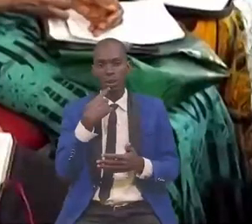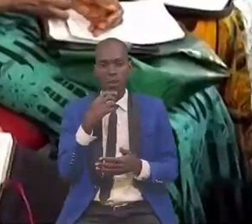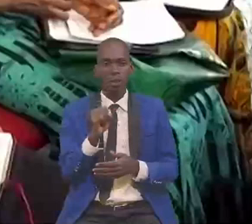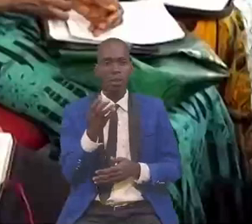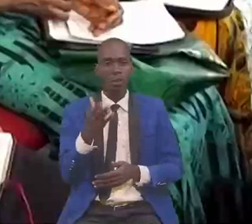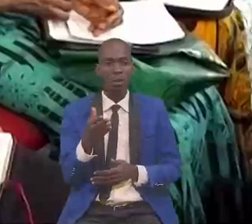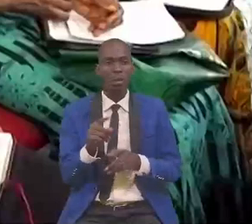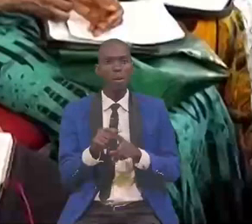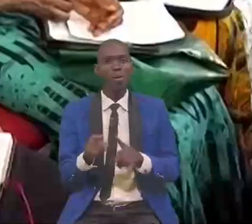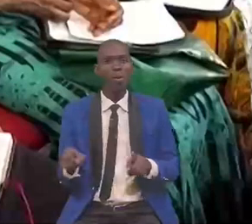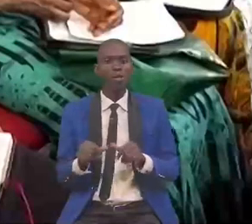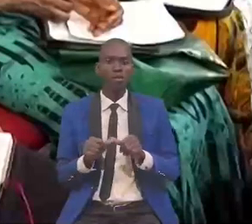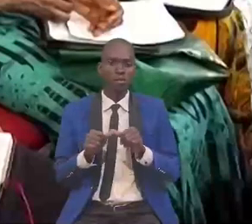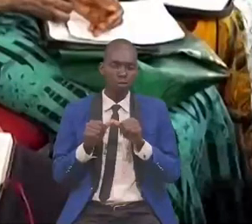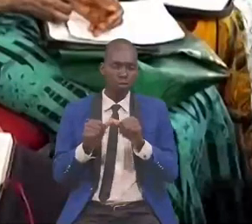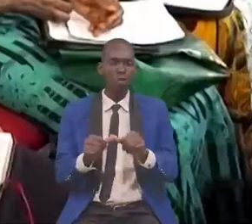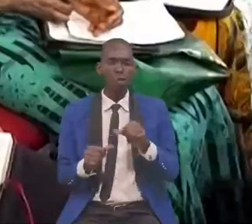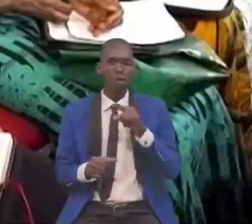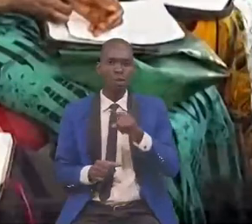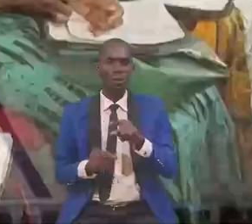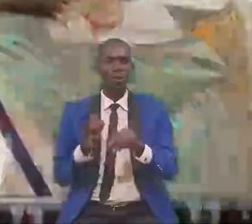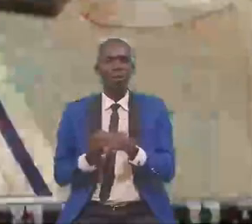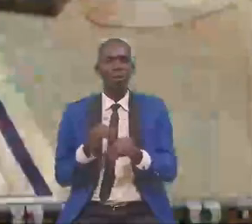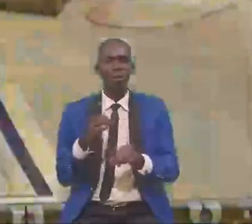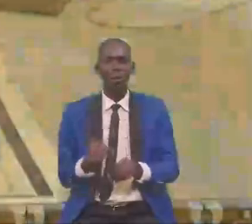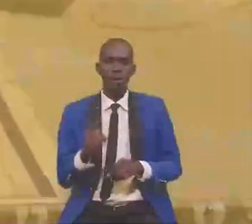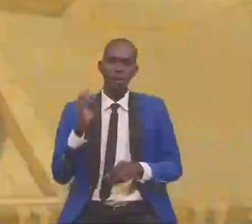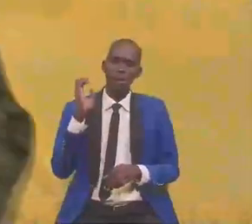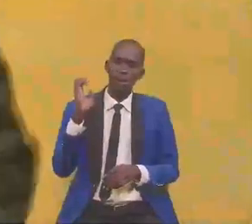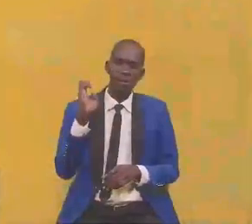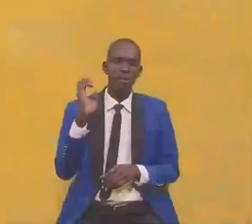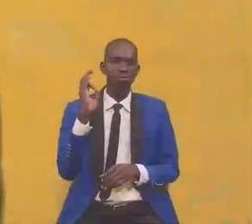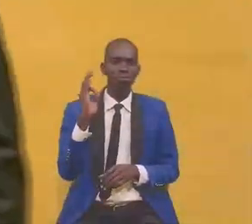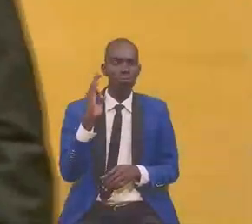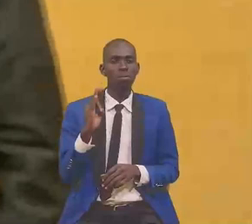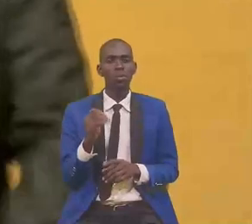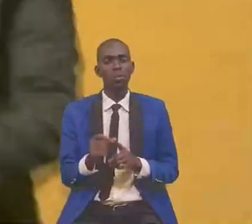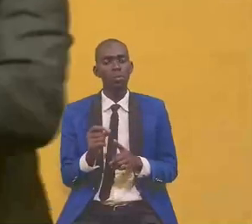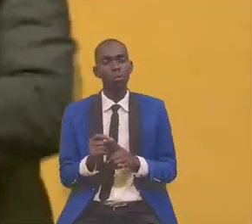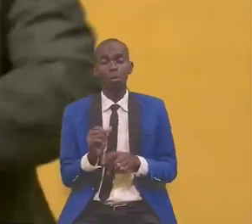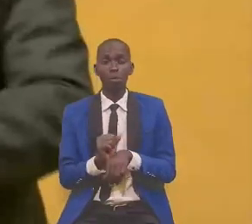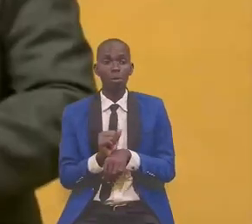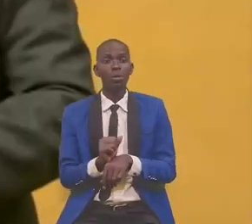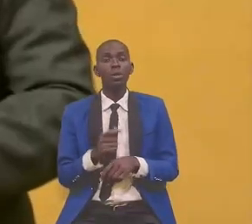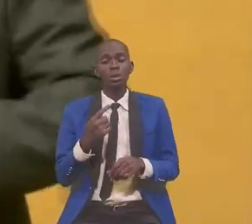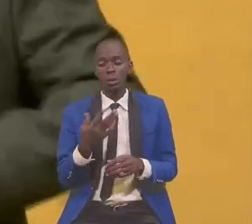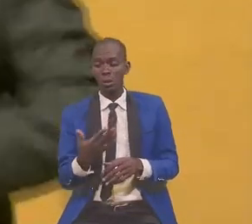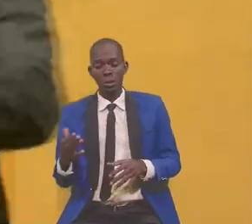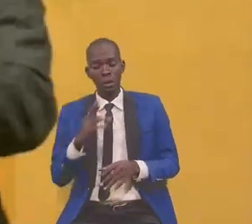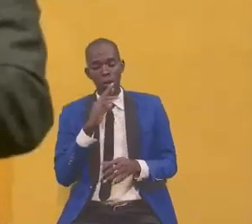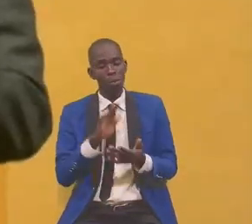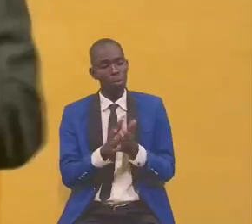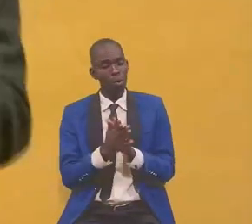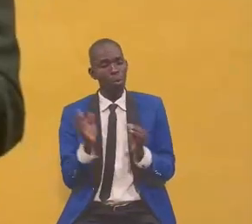demeure dans l'évangélisation, demeure, persévère, les choses s'empirent de pire en pire, mais dans